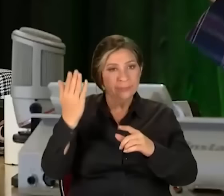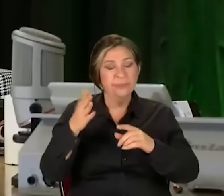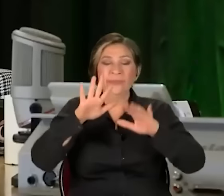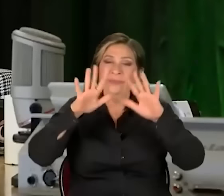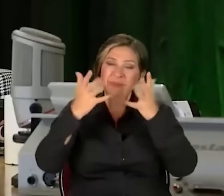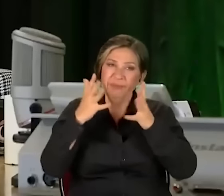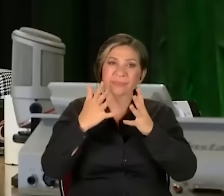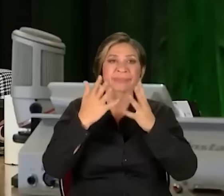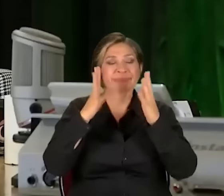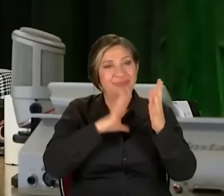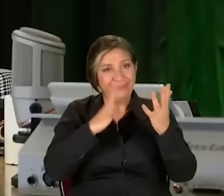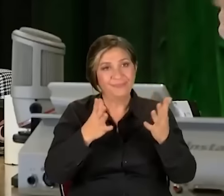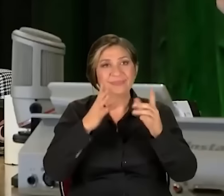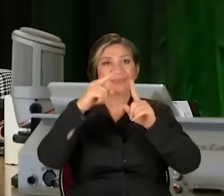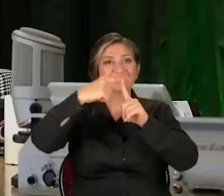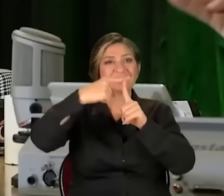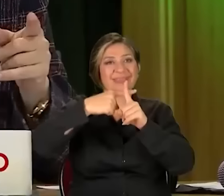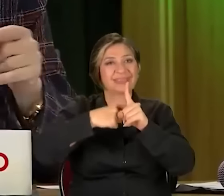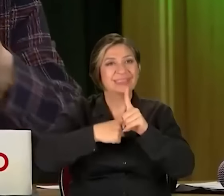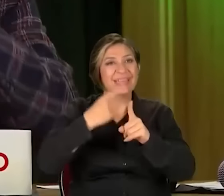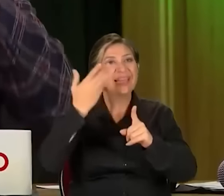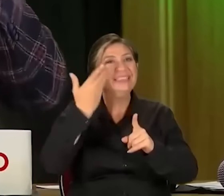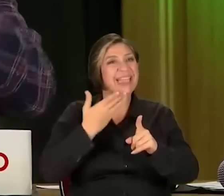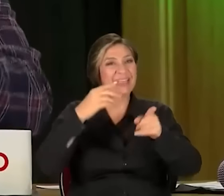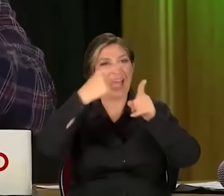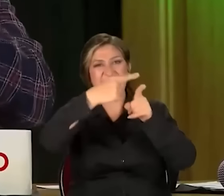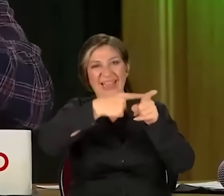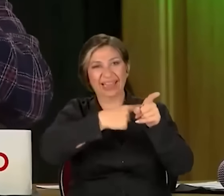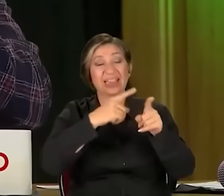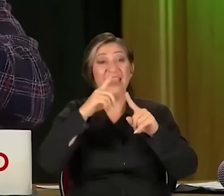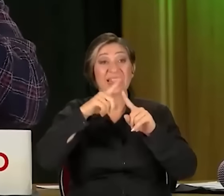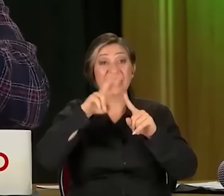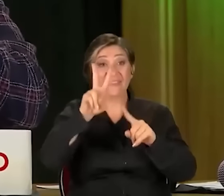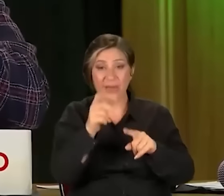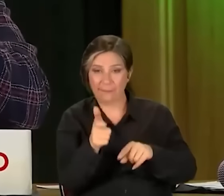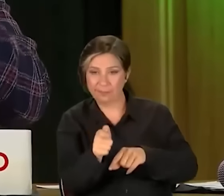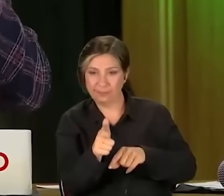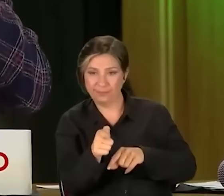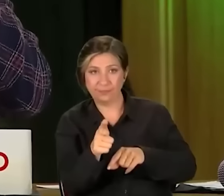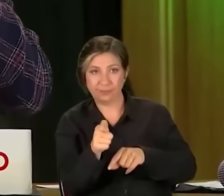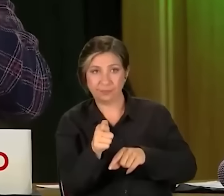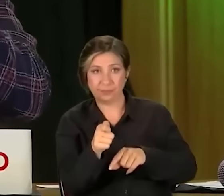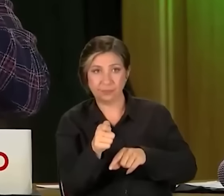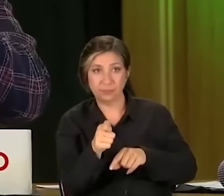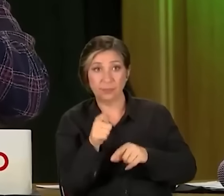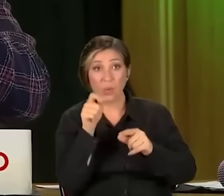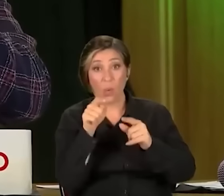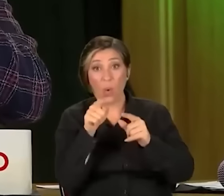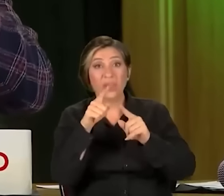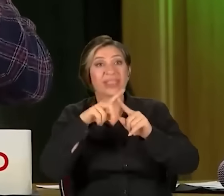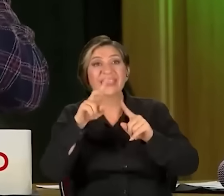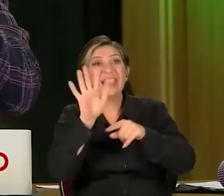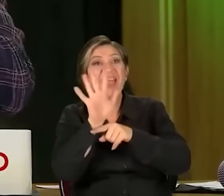ya da hala kaldıysa kılçık antenden izleyenler televizyon kumandalarında o